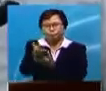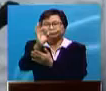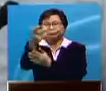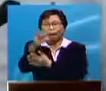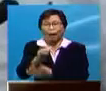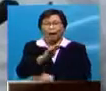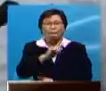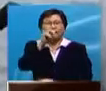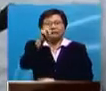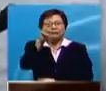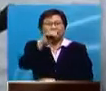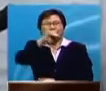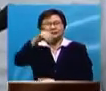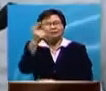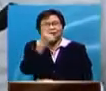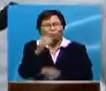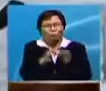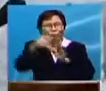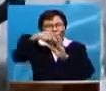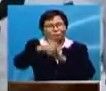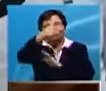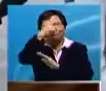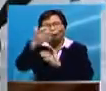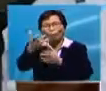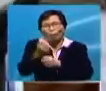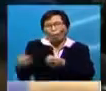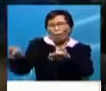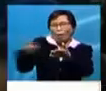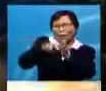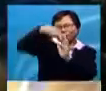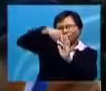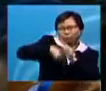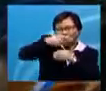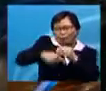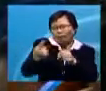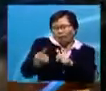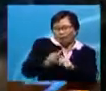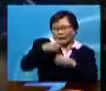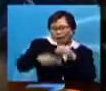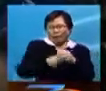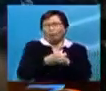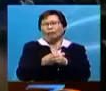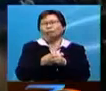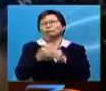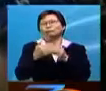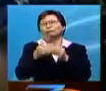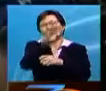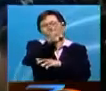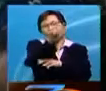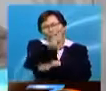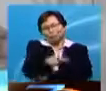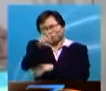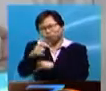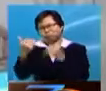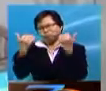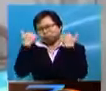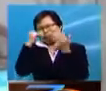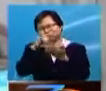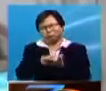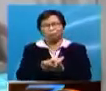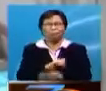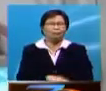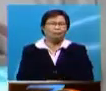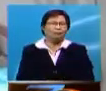Baginda bagaimanapun enggan mengulas lanjut kerana mahu mendapatkan laporan terperinci terlebih dahulu berhubung isu berkenaan tahu